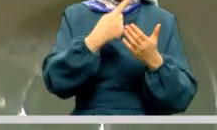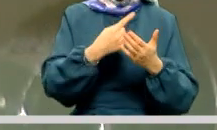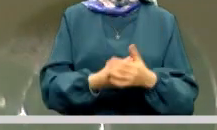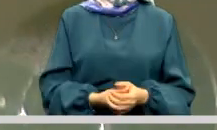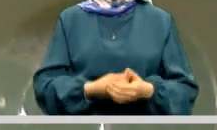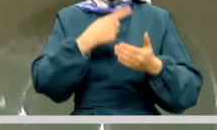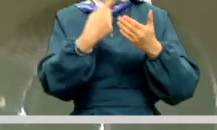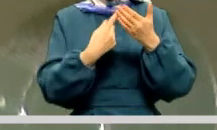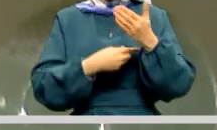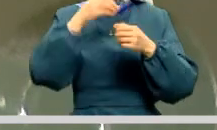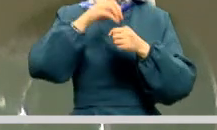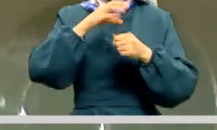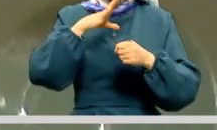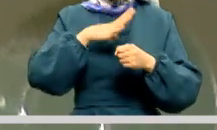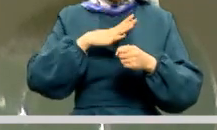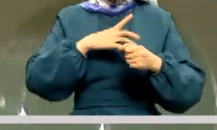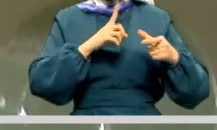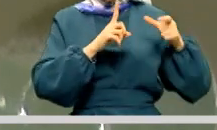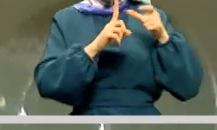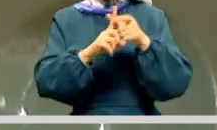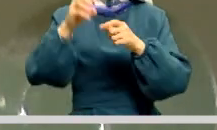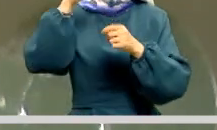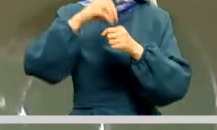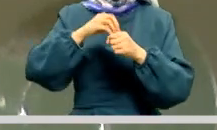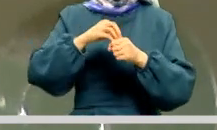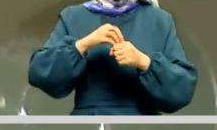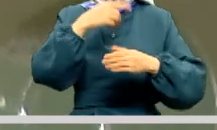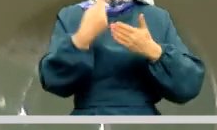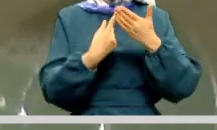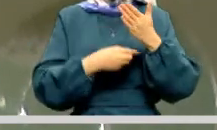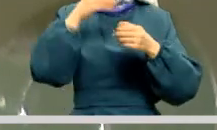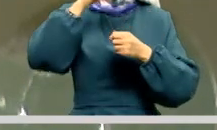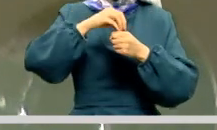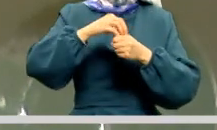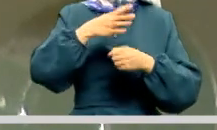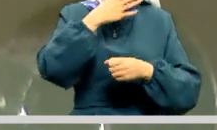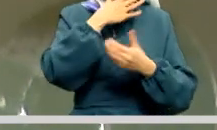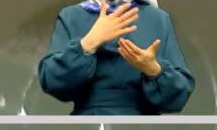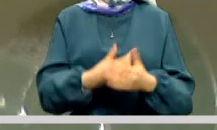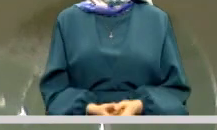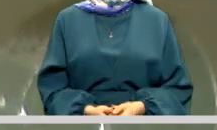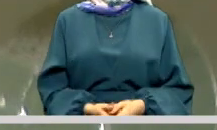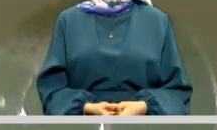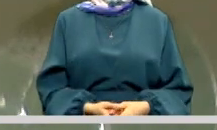şey var kur'an-ı Kerim'de zannediyorum koruyacağına dair de biz kur'an-ı Kerim'den de bunu biliyoruz hocam Yanlış